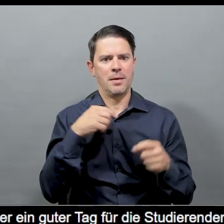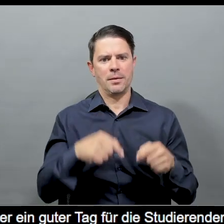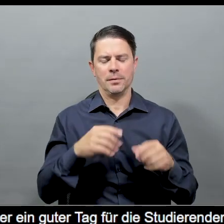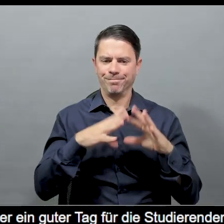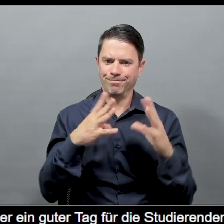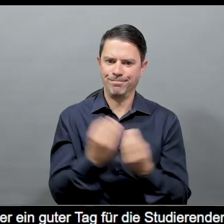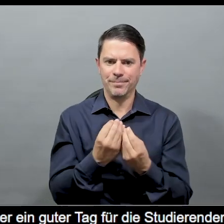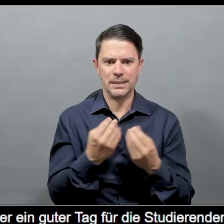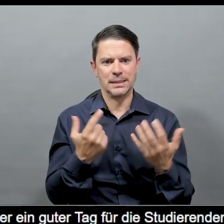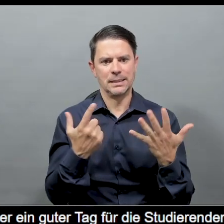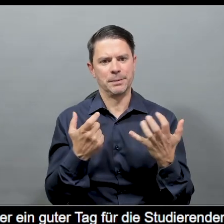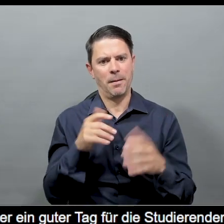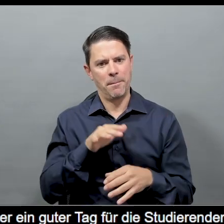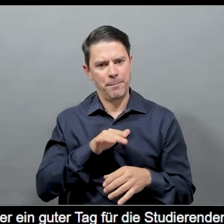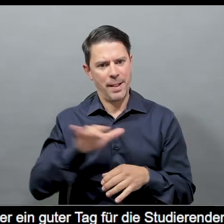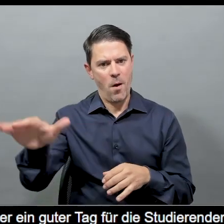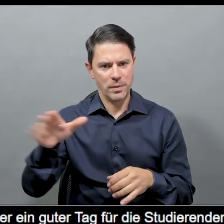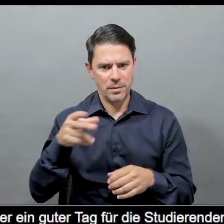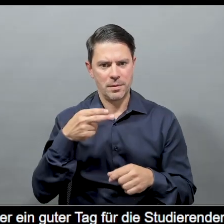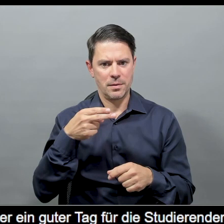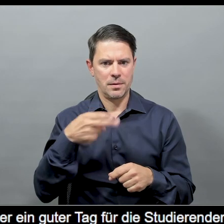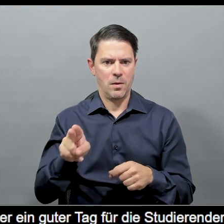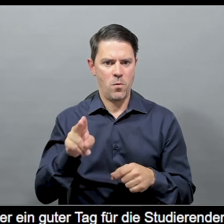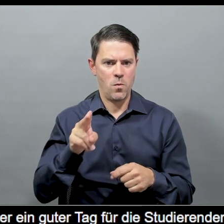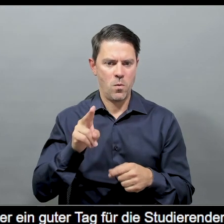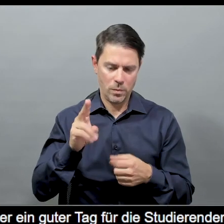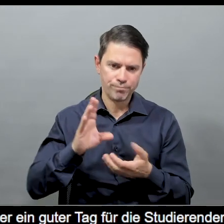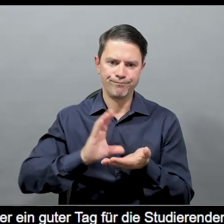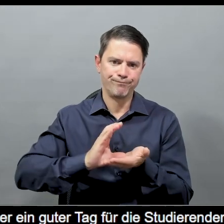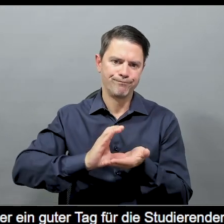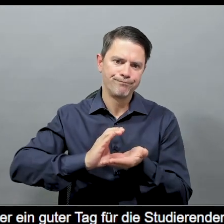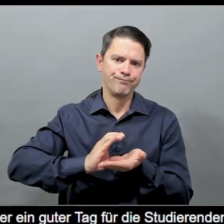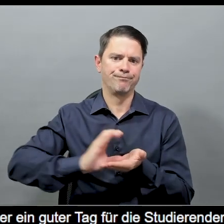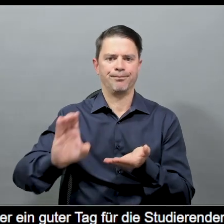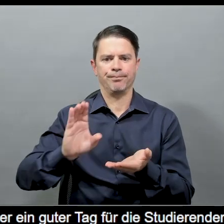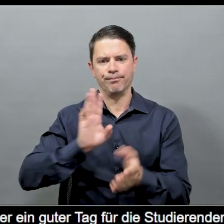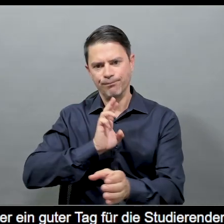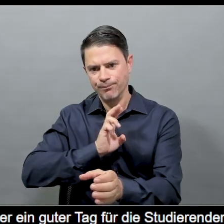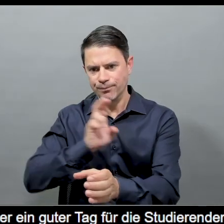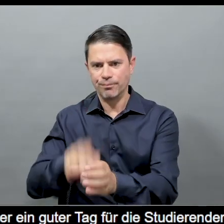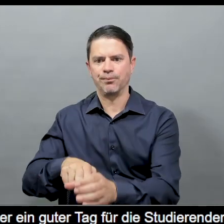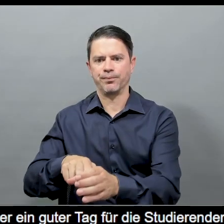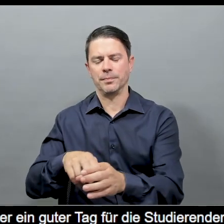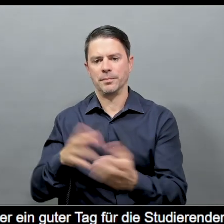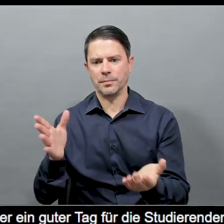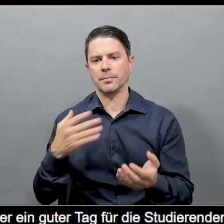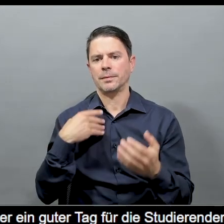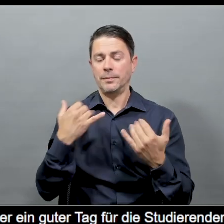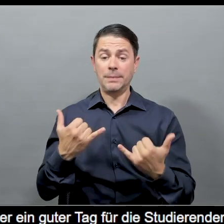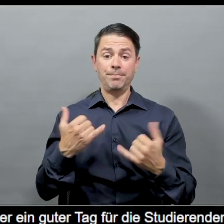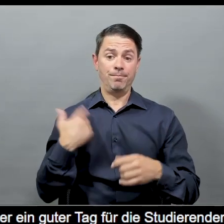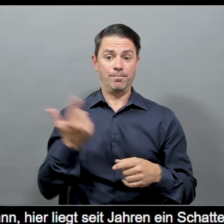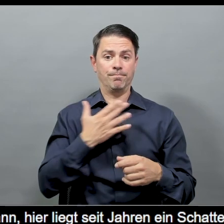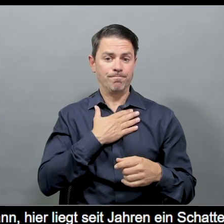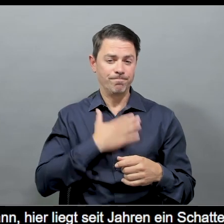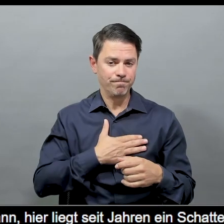Studentenstadt Freimann engagiert, dort quasi selbst einsteigt. Und das ist der Weg, den wir gehen wollen, zu prüfen, ob die